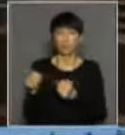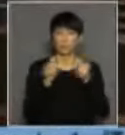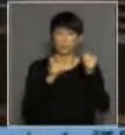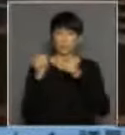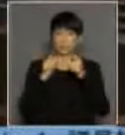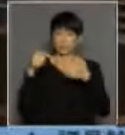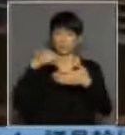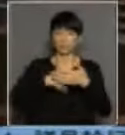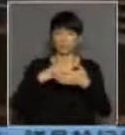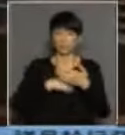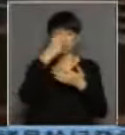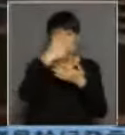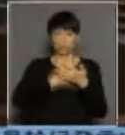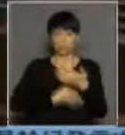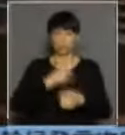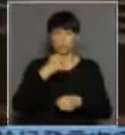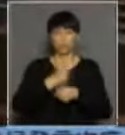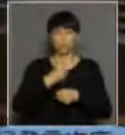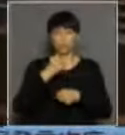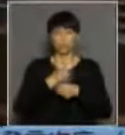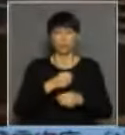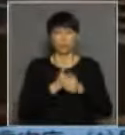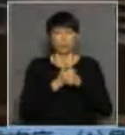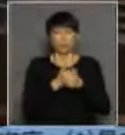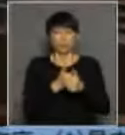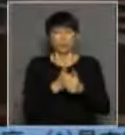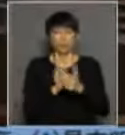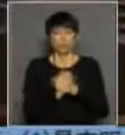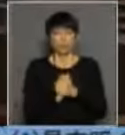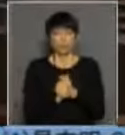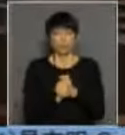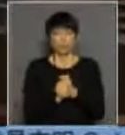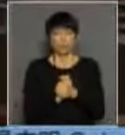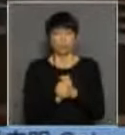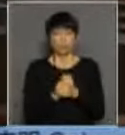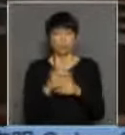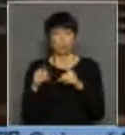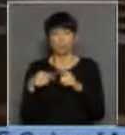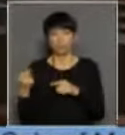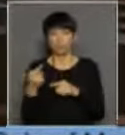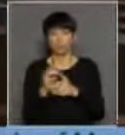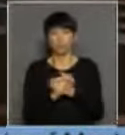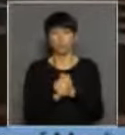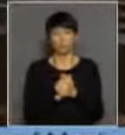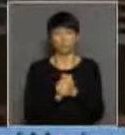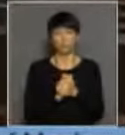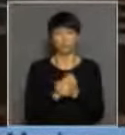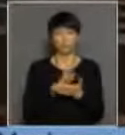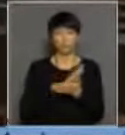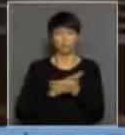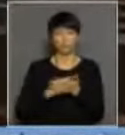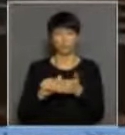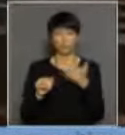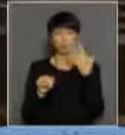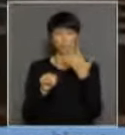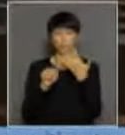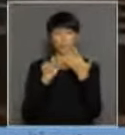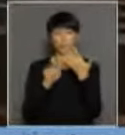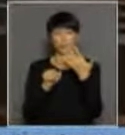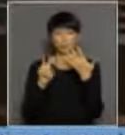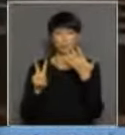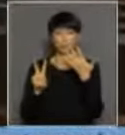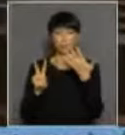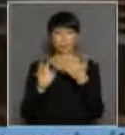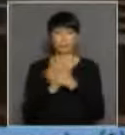所謂條件作為一個根據。除了這段之外呢，其實還有一段，那段更加清楚，在 5.2 段